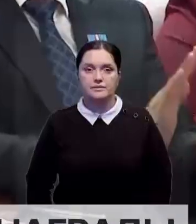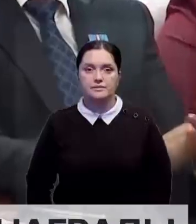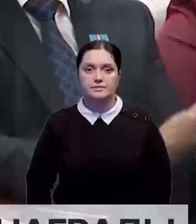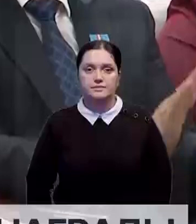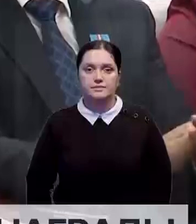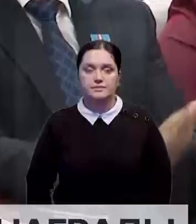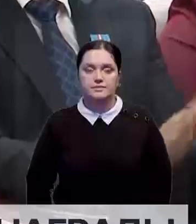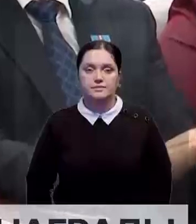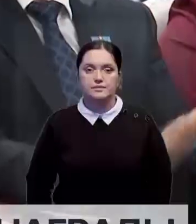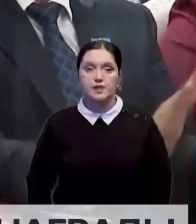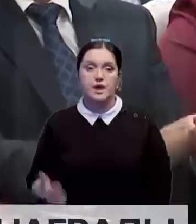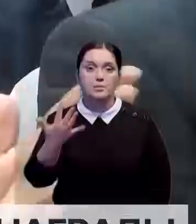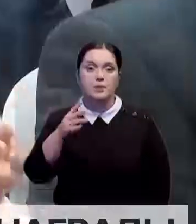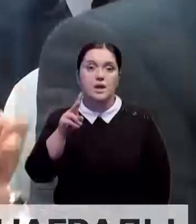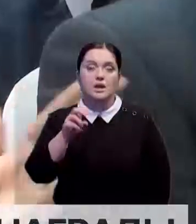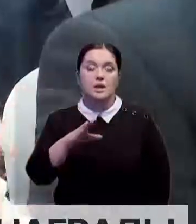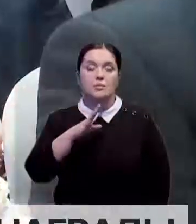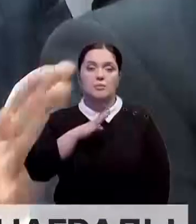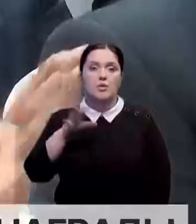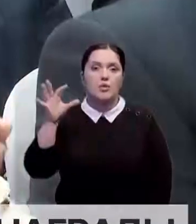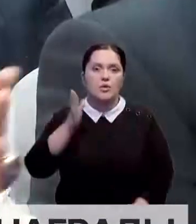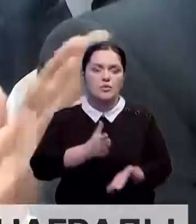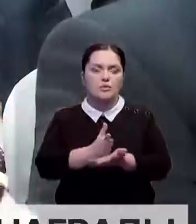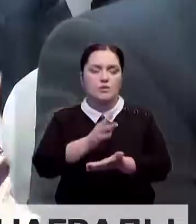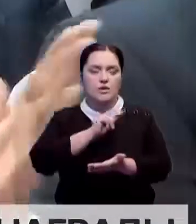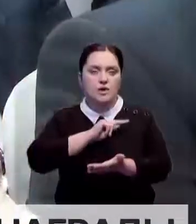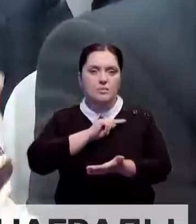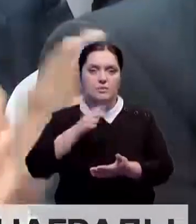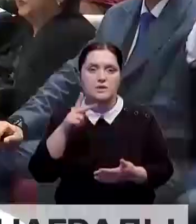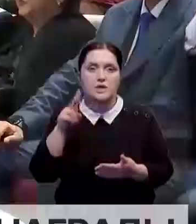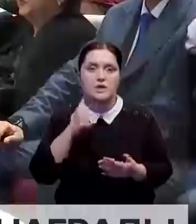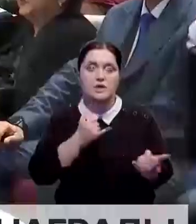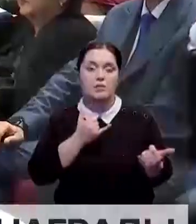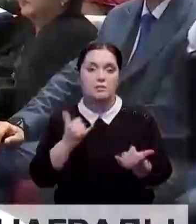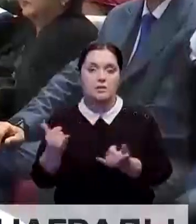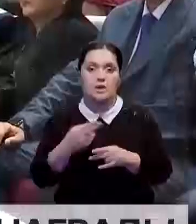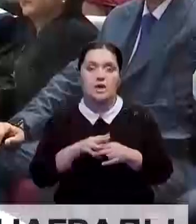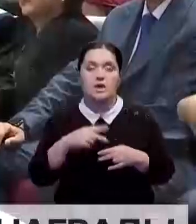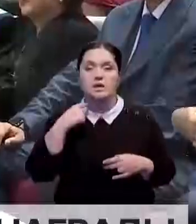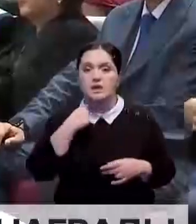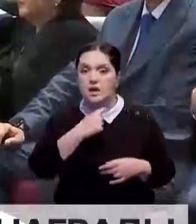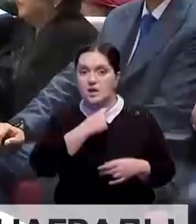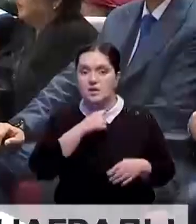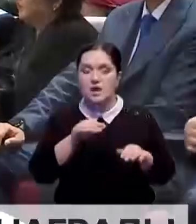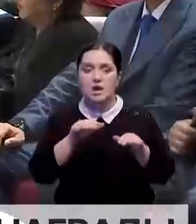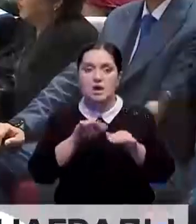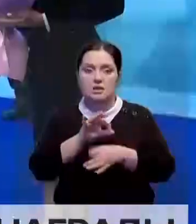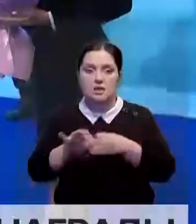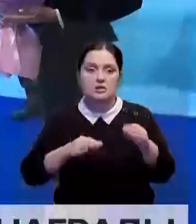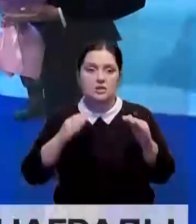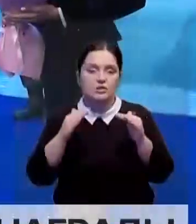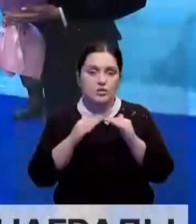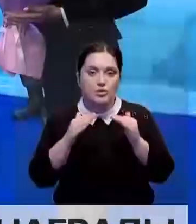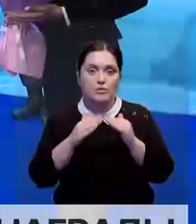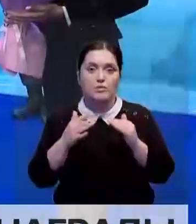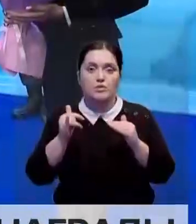Жамал Баймадиева полвека отдала сфере образования и почти 30 лет из своей жизни посвятил работе в Талдыкурганском детском доме «Айналайн».